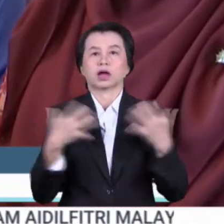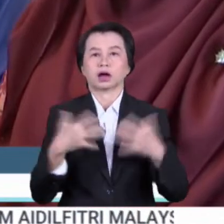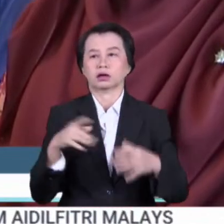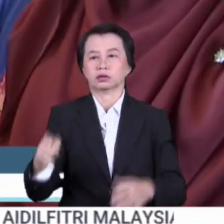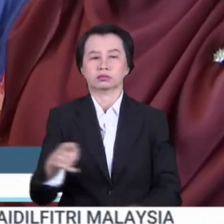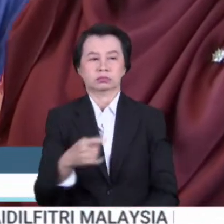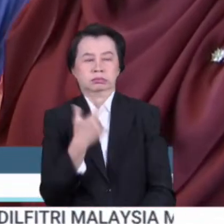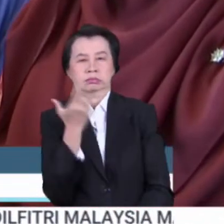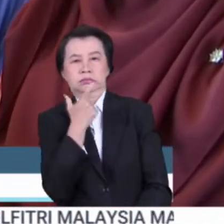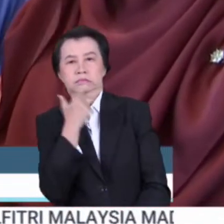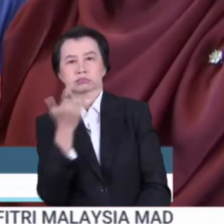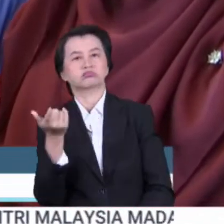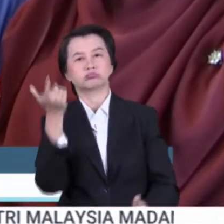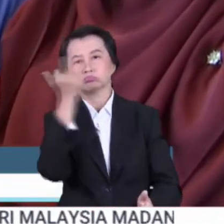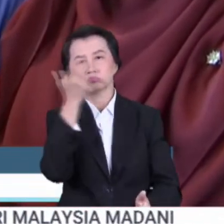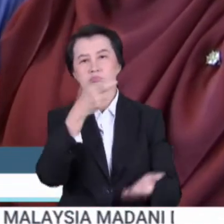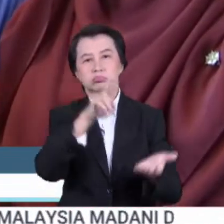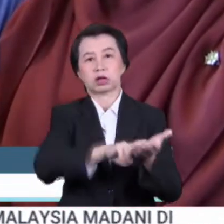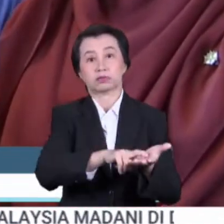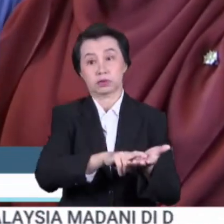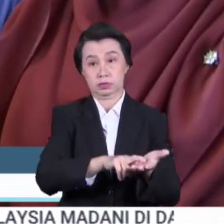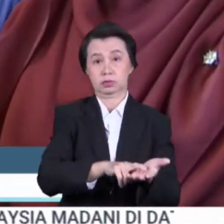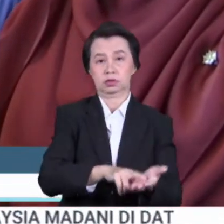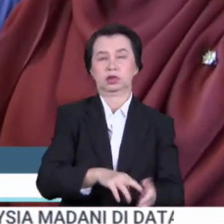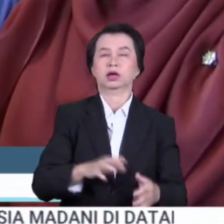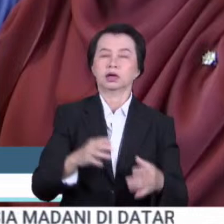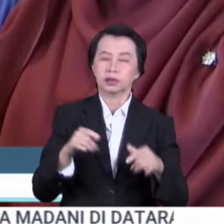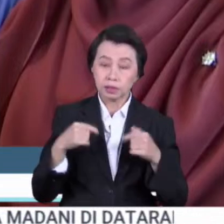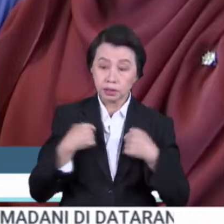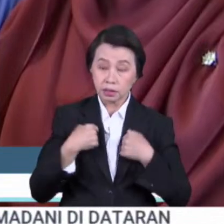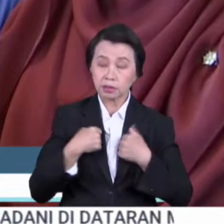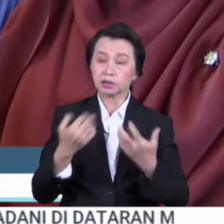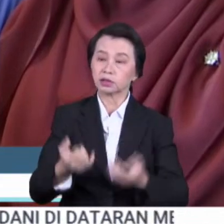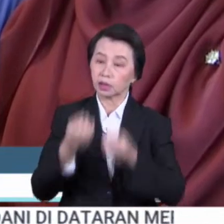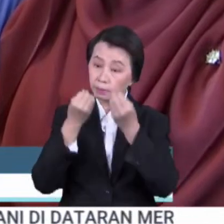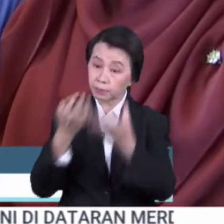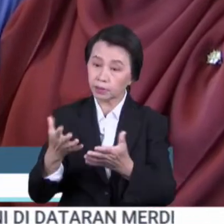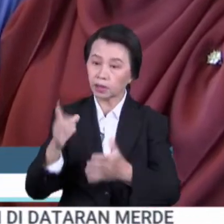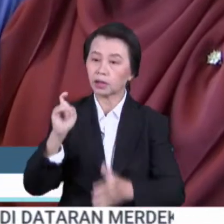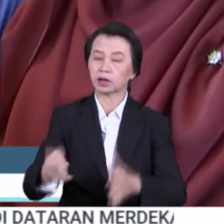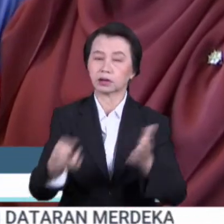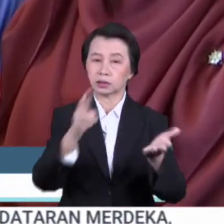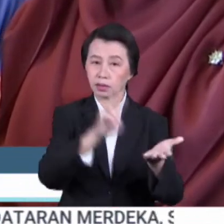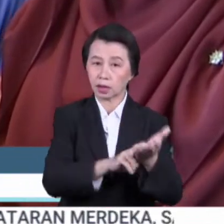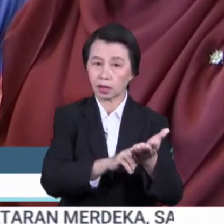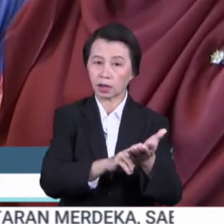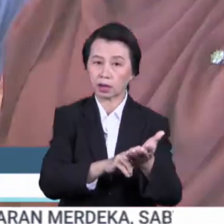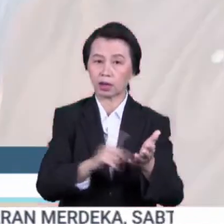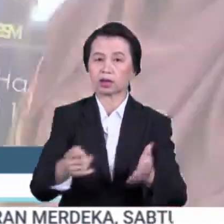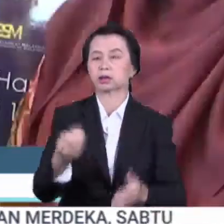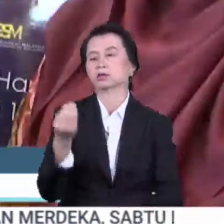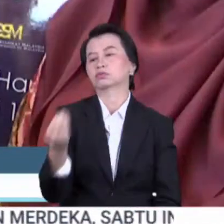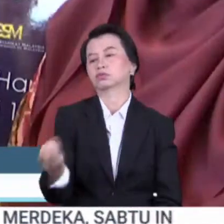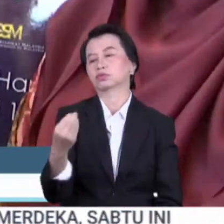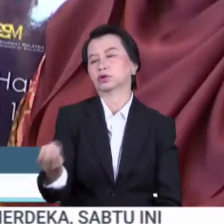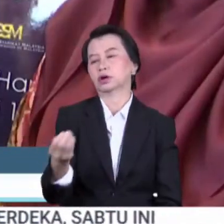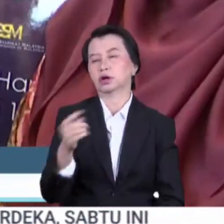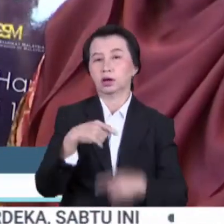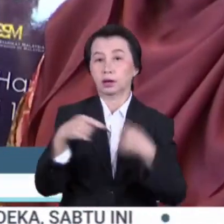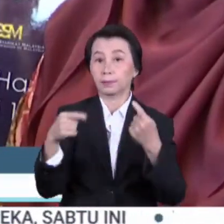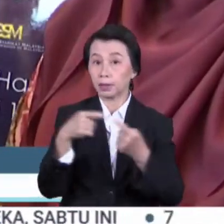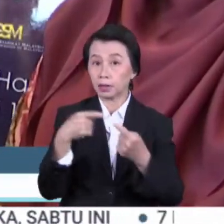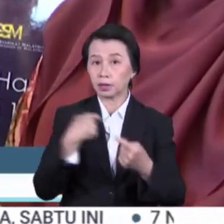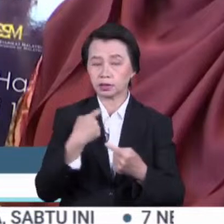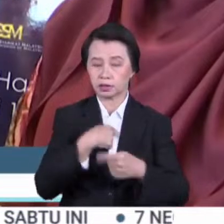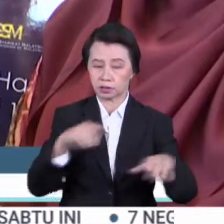mereka daripada mendaftar. Jadi kita nak bagi tahu mereka tak perlu bayar cukai kalau pendapatan mereka rendah. Ya? Apabila kita